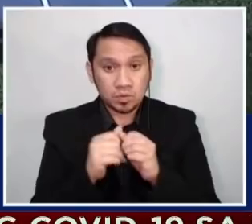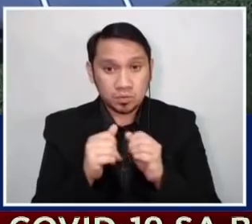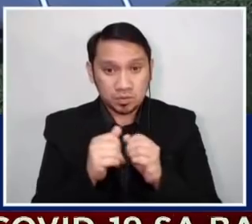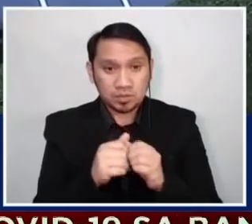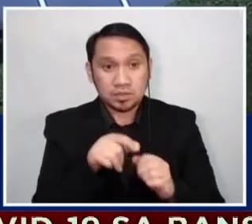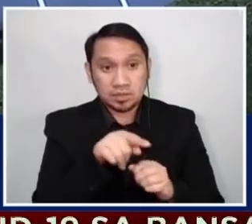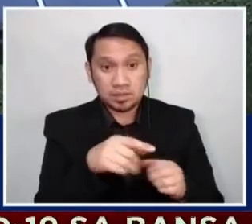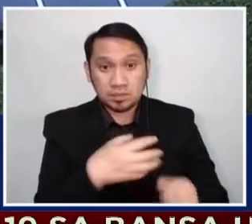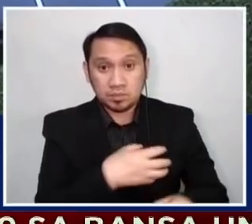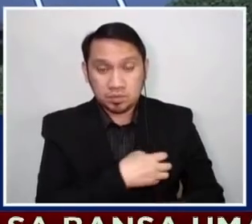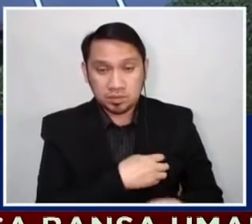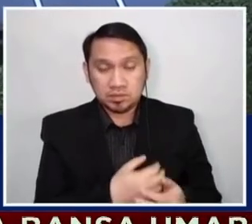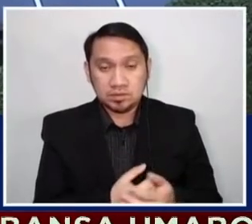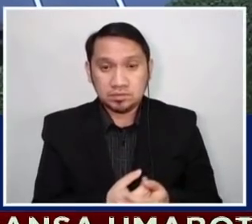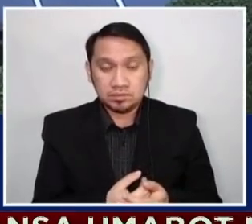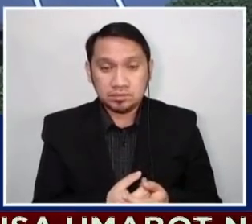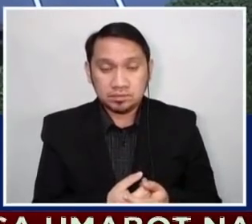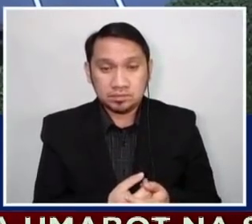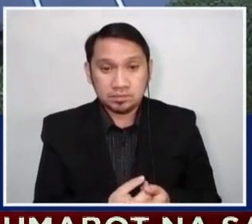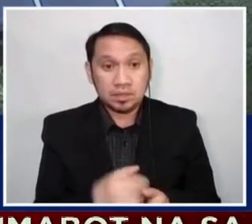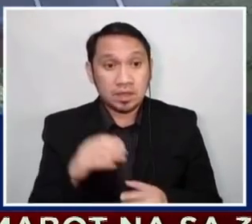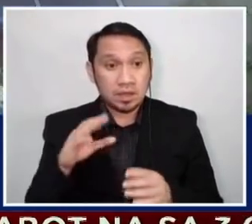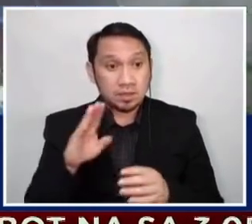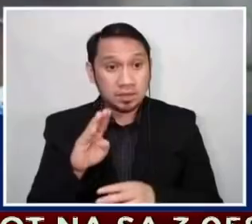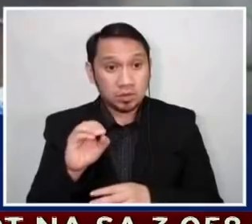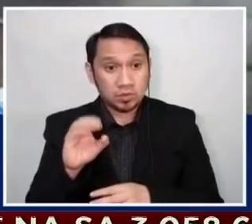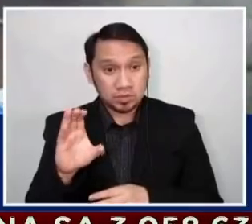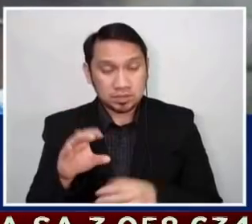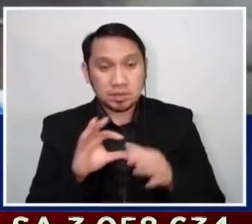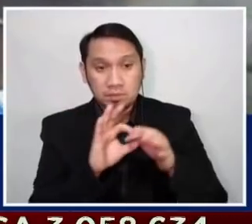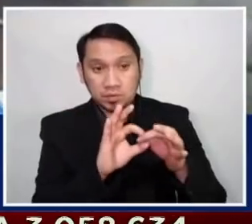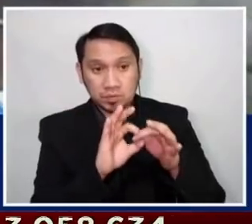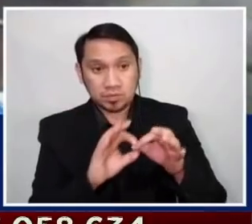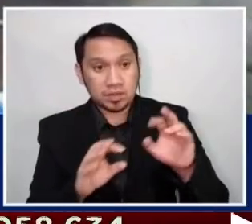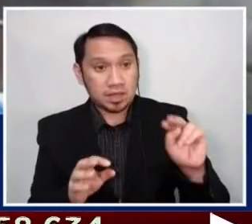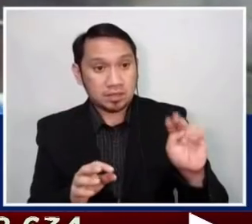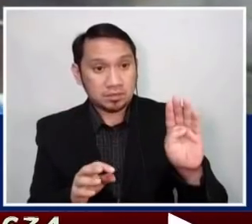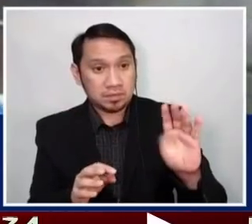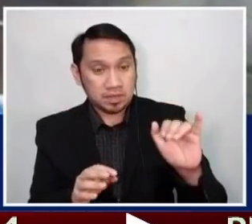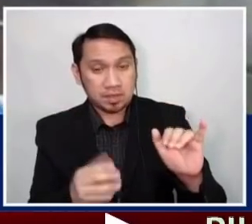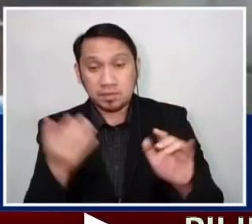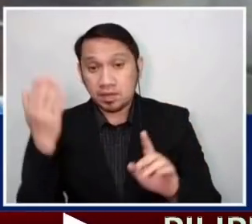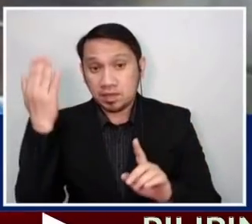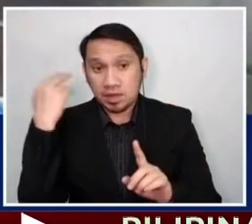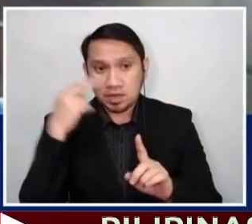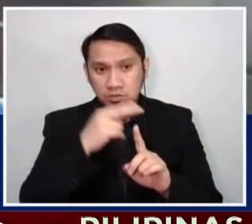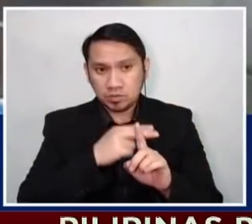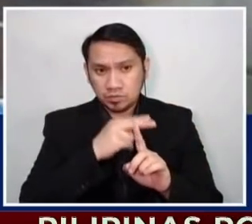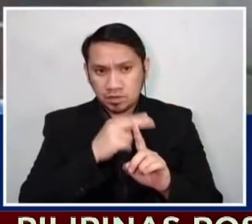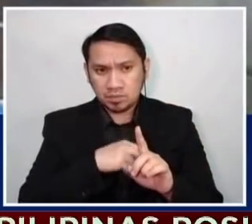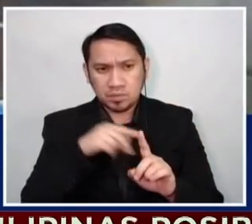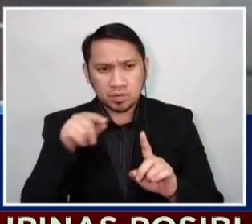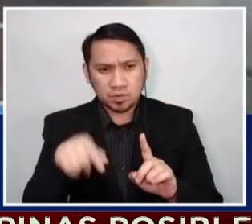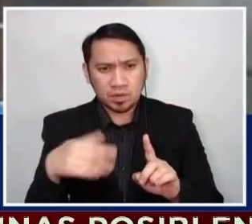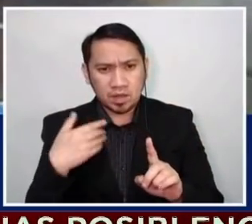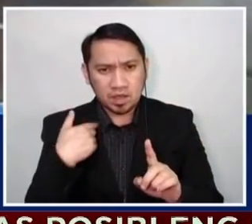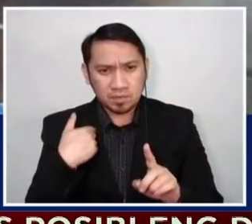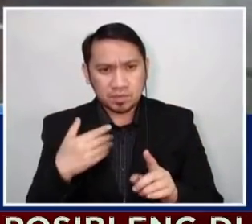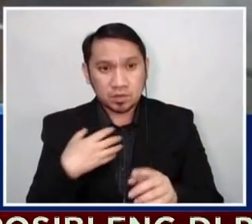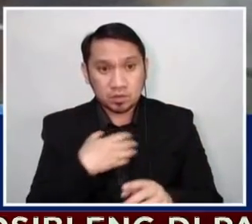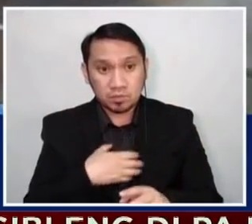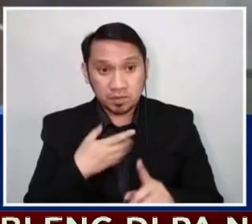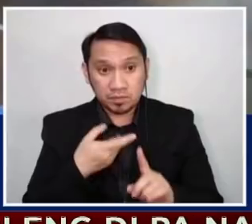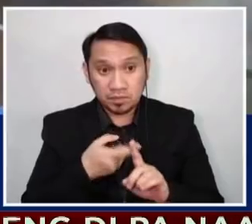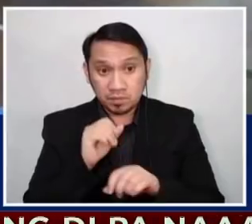area. Nakipag-ugnayan na ang Customs sa NBI. Noong Nobyembre nila natanggap ang reklamo laban sa mga empleyado, pero sa